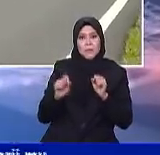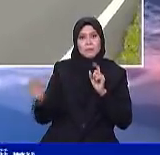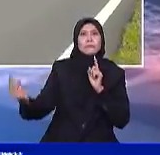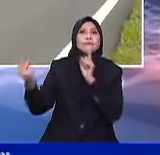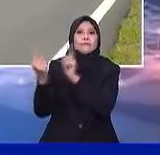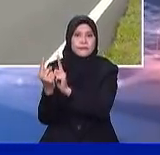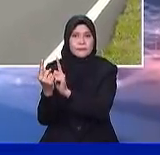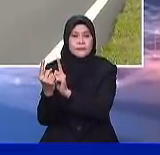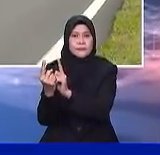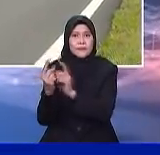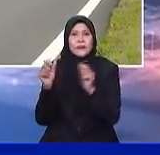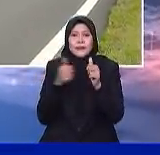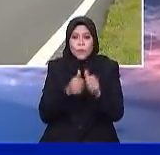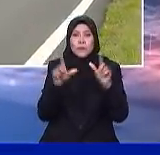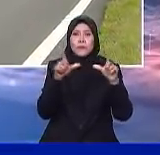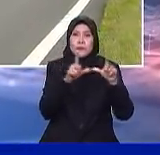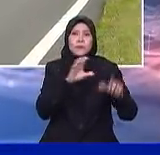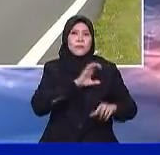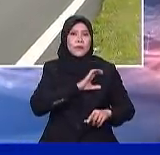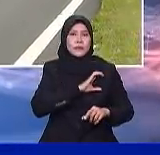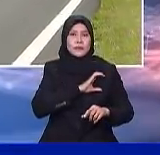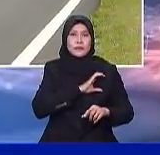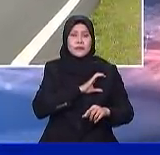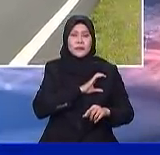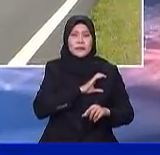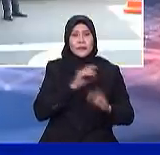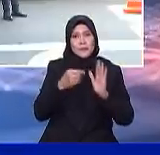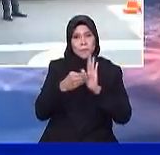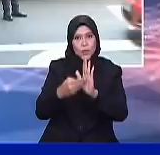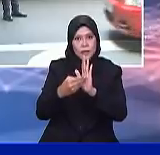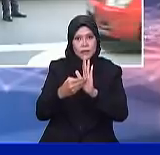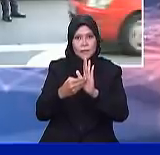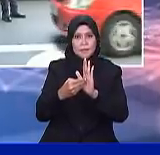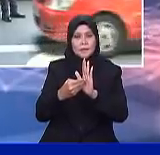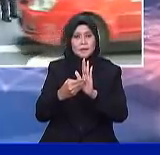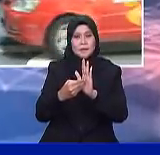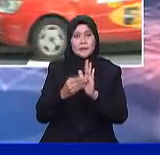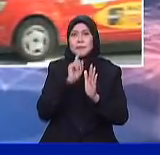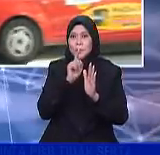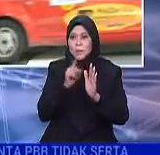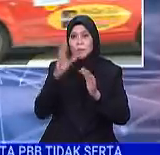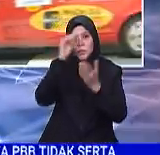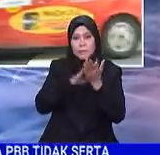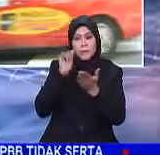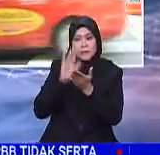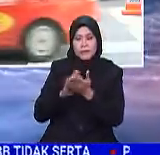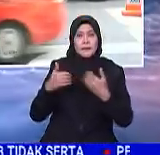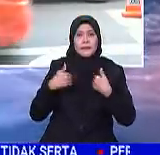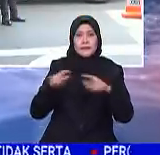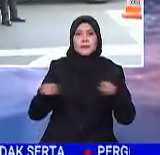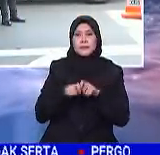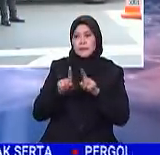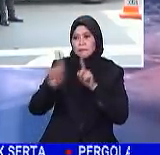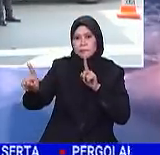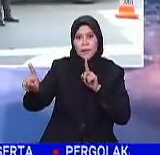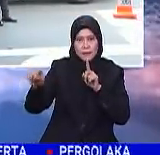dia dengan permit polis dengan membuktikan bahawa mereka berada, pasangan berada di tempat